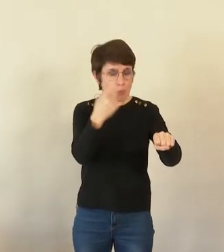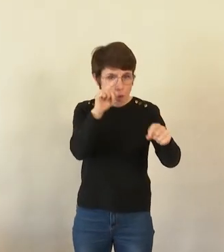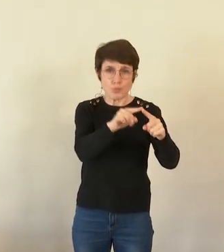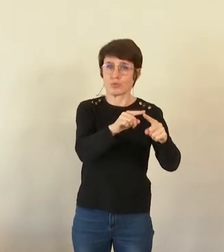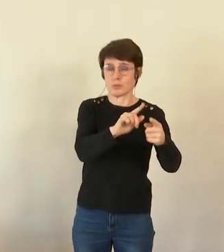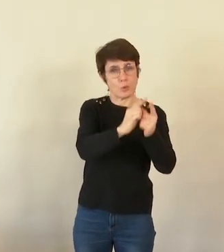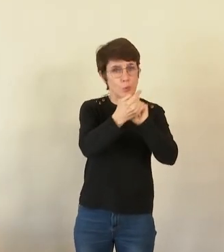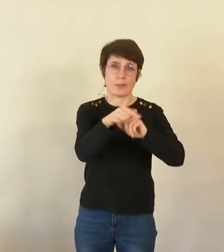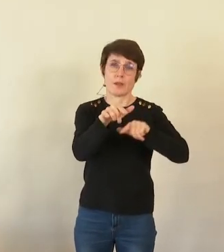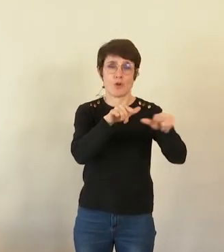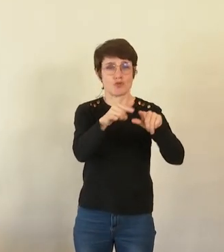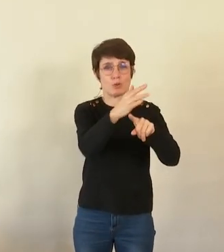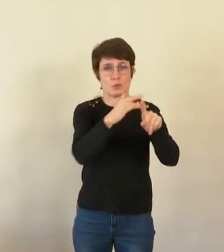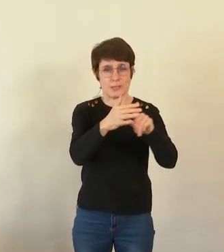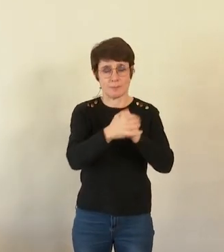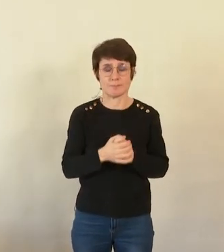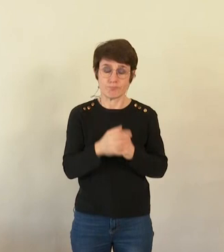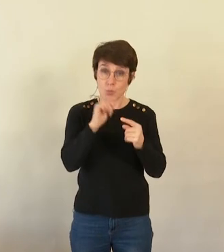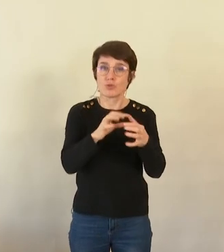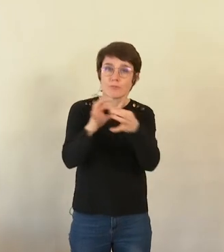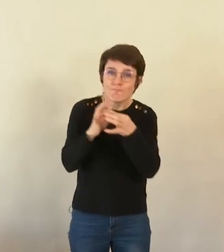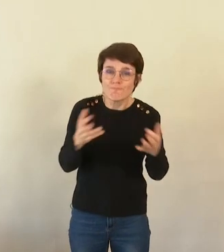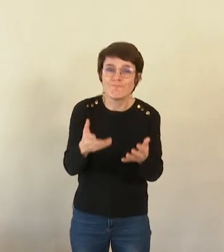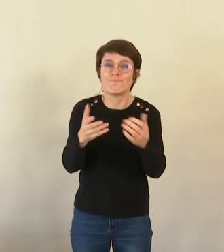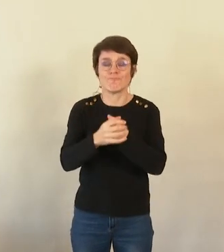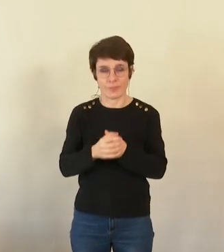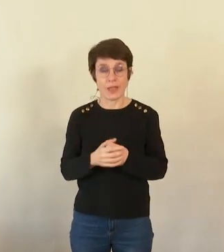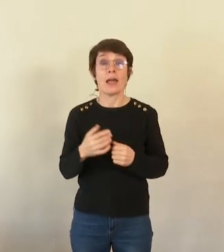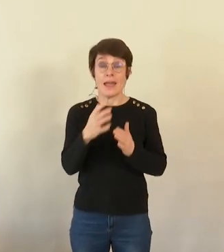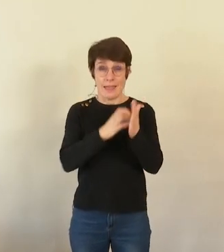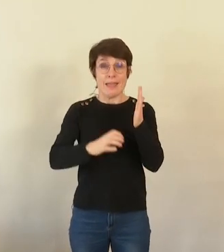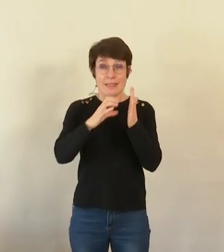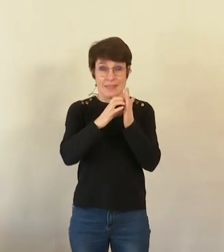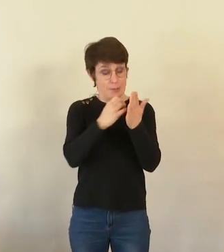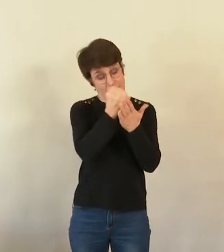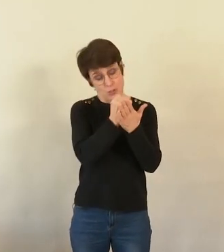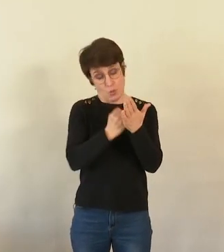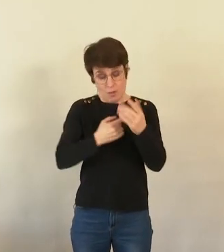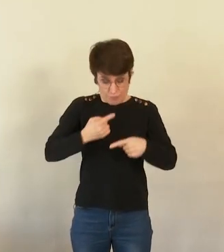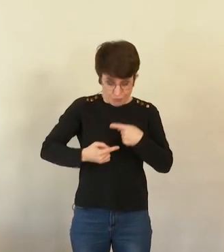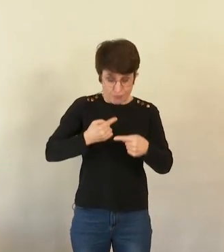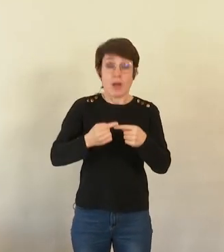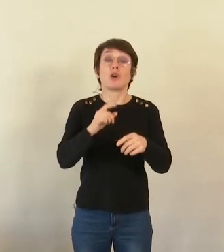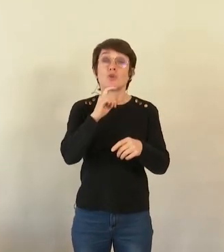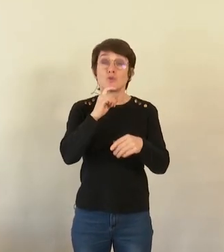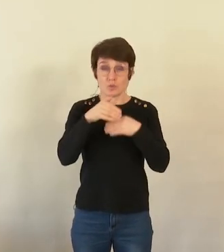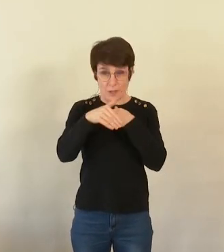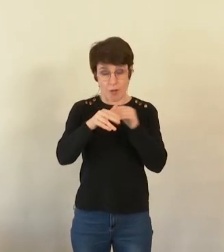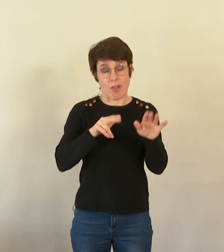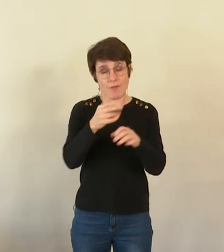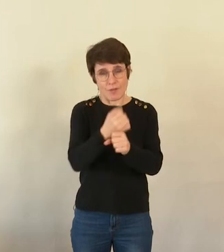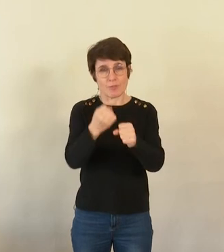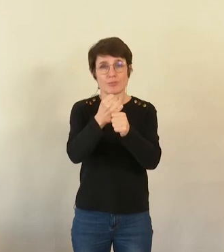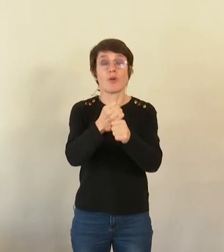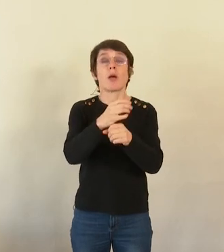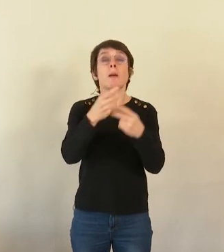et solidaires nous avançons dans la mise en œuvre de cette délibération notamment avec le permis de louer qui sera mis en place cette année dans deux quartiers